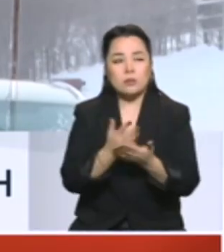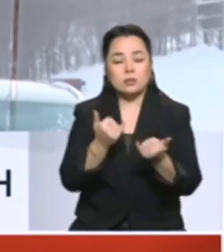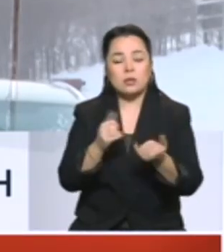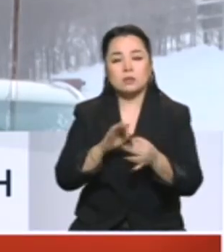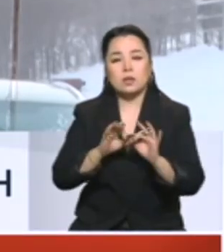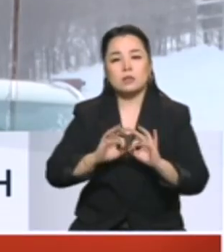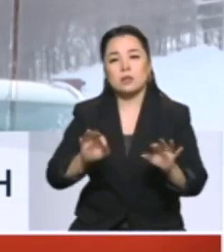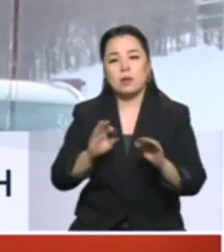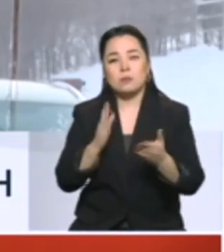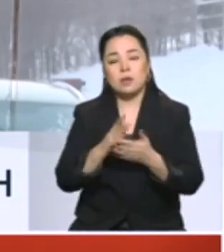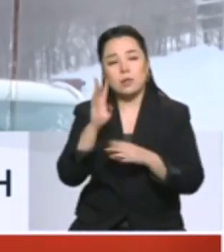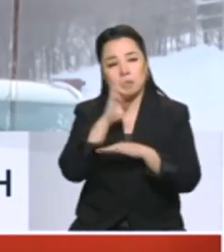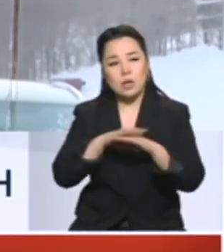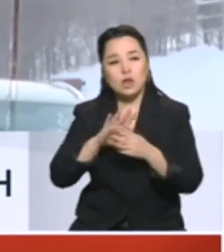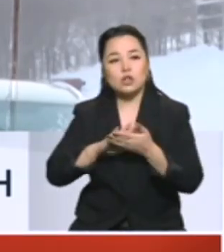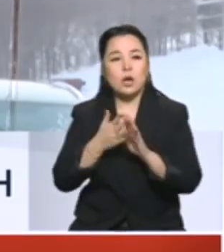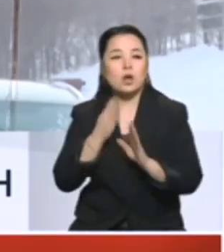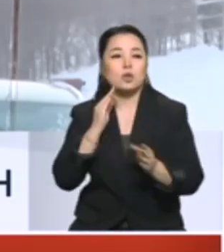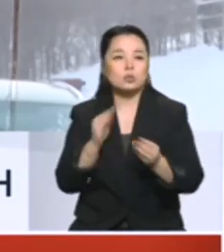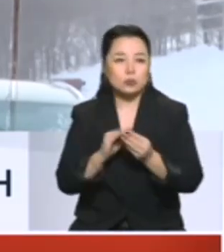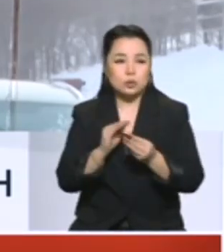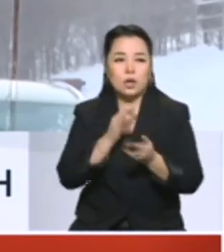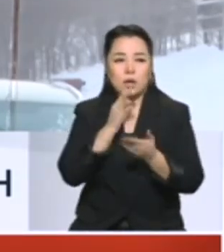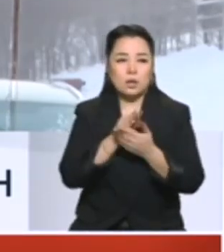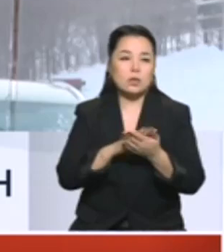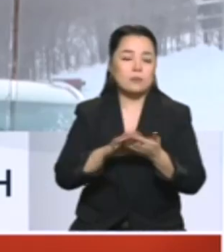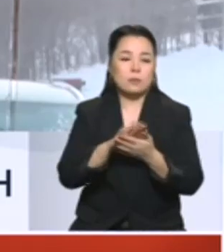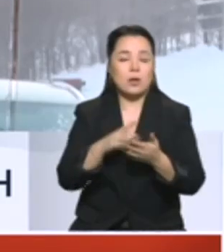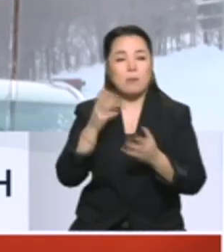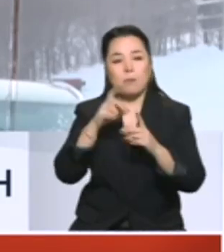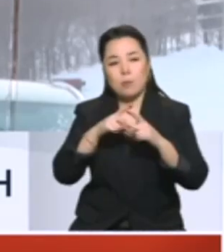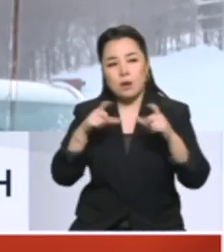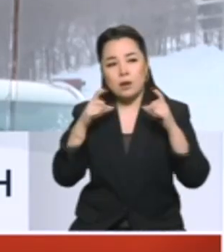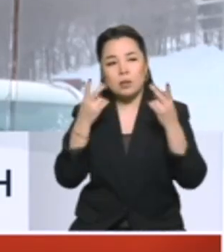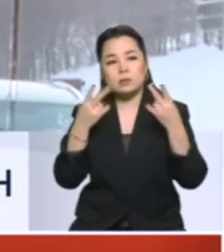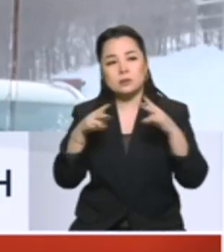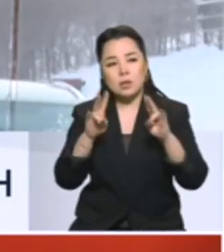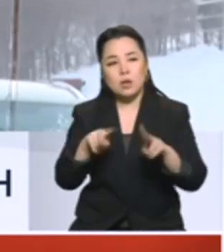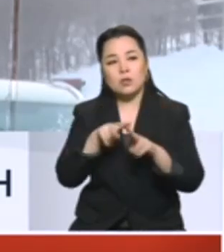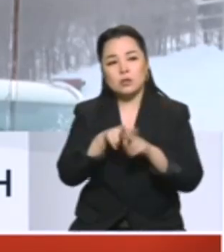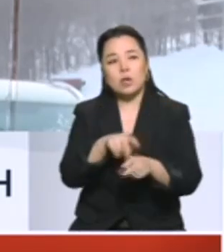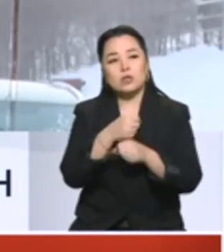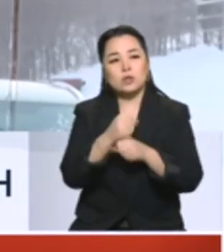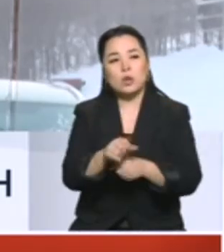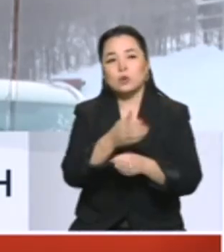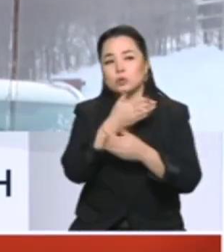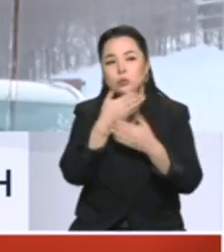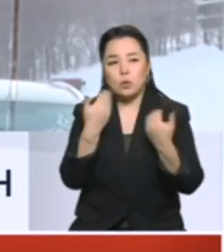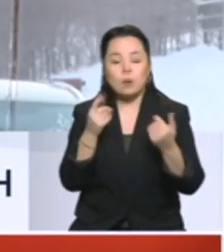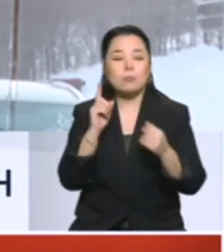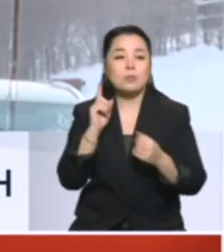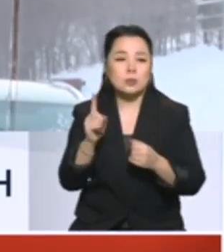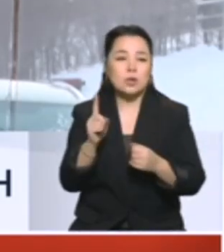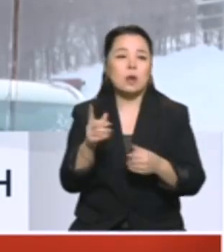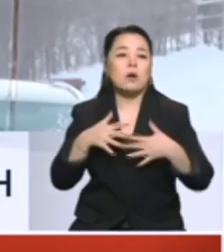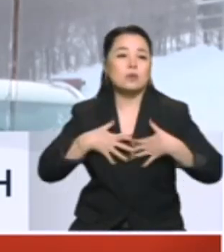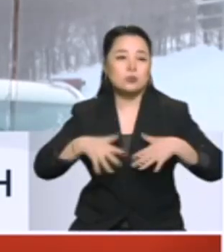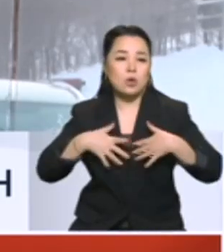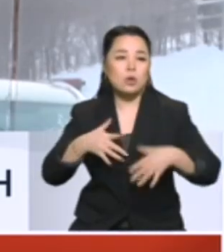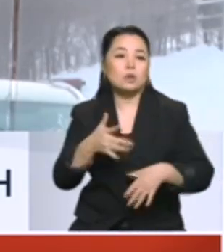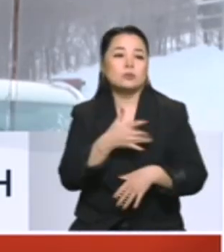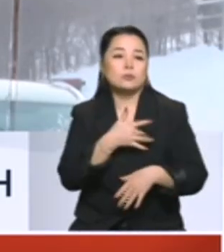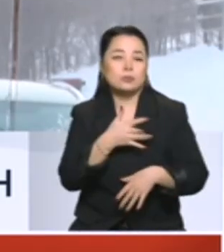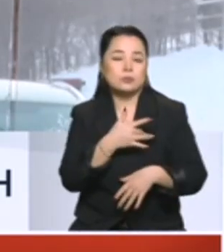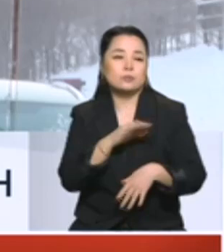Ажар Ғиният елдегі жағдайдың тұрақты екенін, ешкімді маска тағуға мәжбүрлемейтіндерін айтты. Бірақ өкпе, жүрек